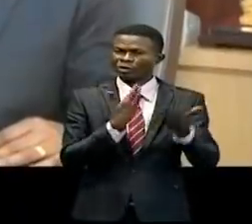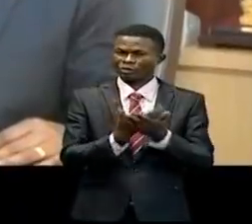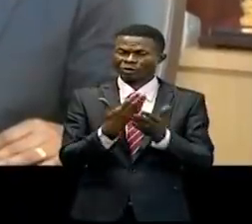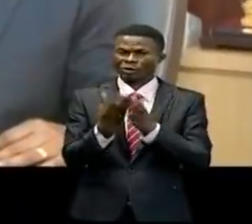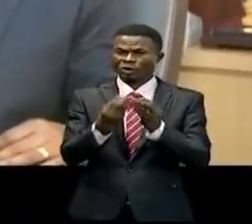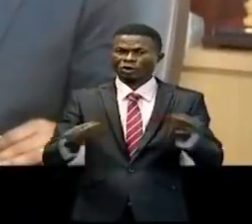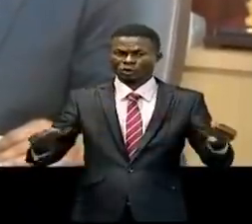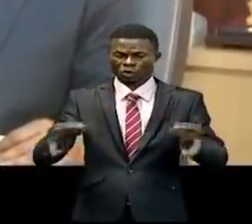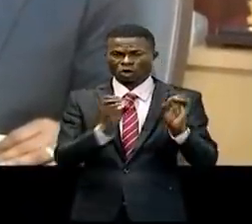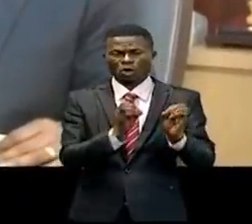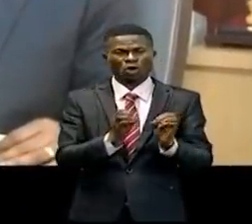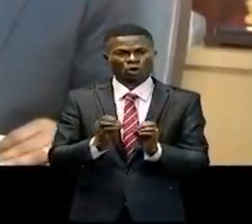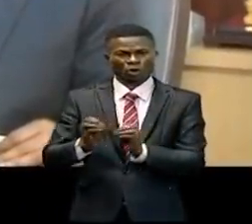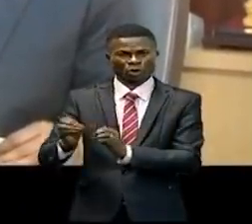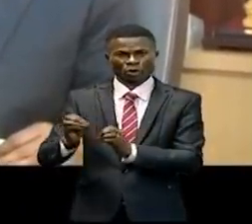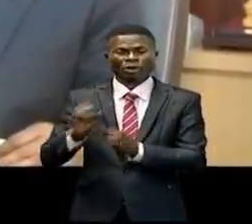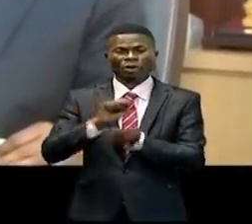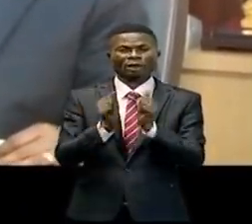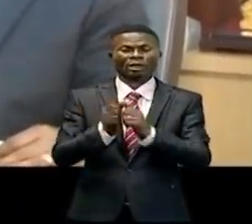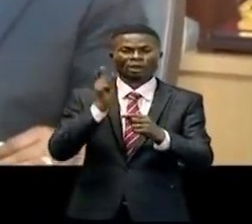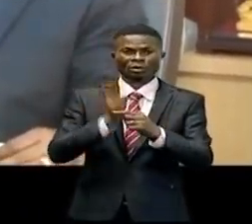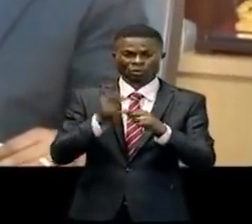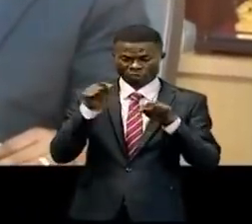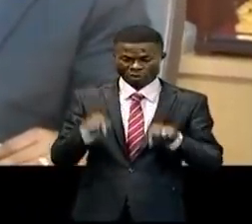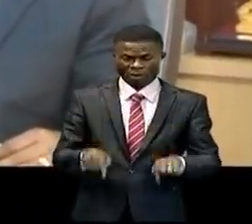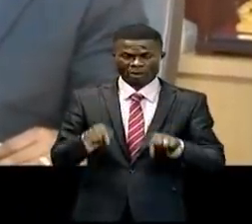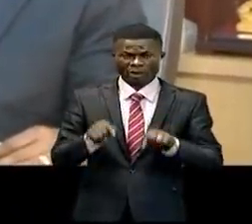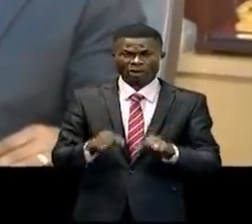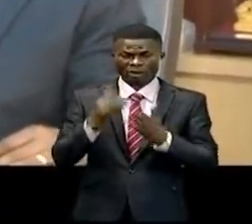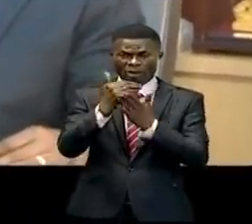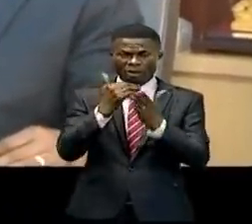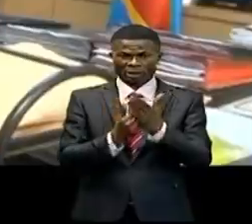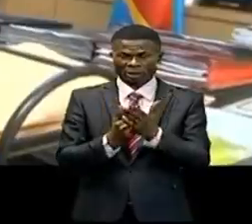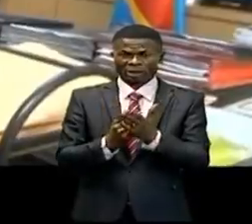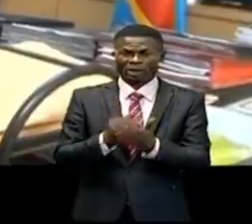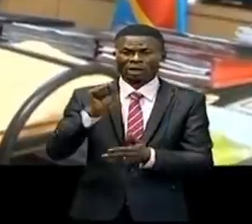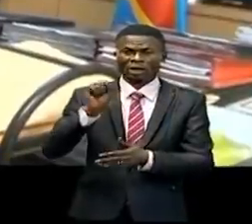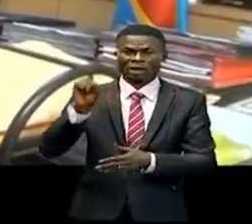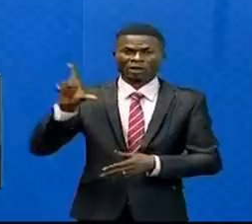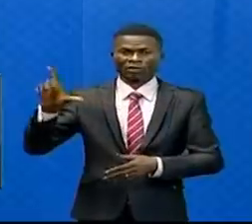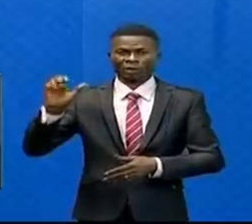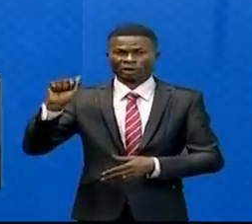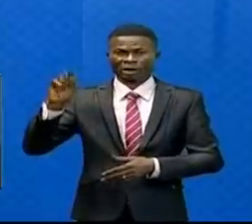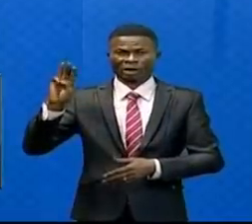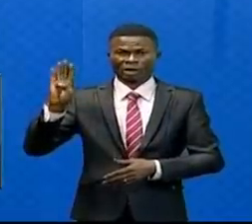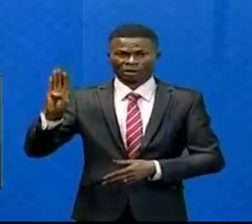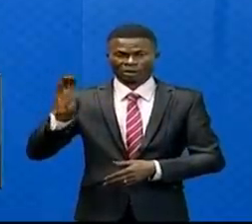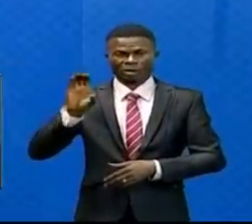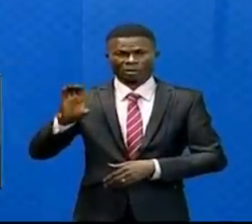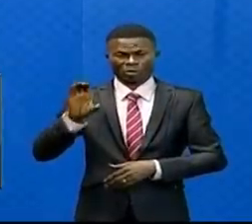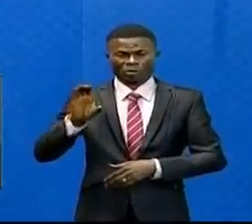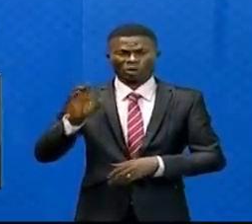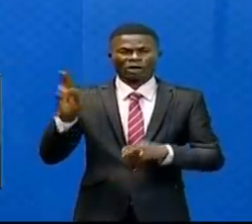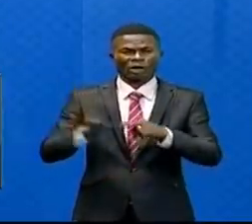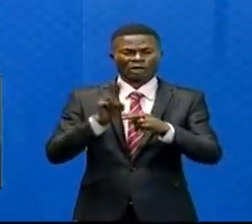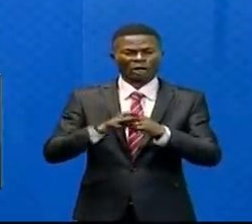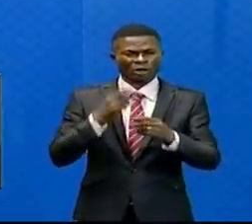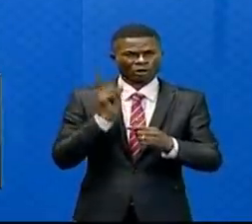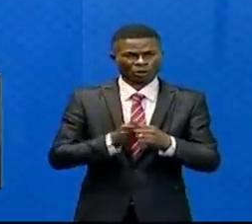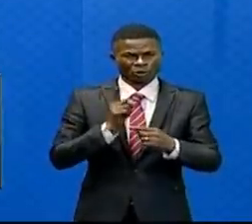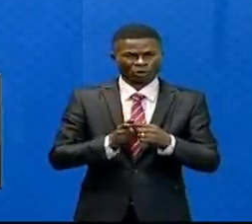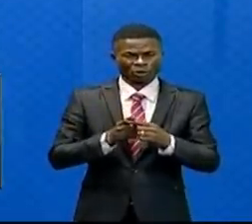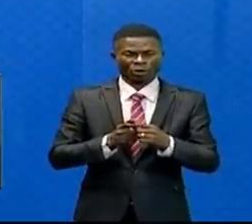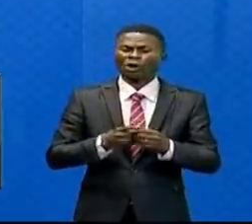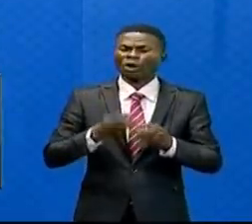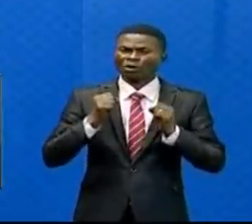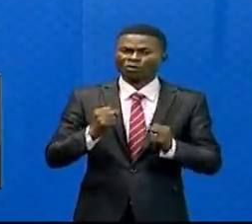résolution ordonnée des difficultés actuelles notées auprès de la Freeland First Bank, dans la stricte application et